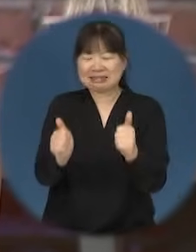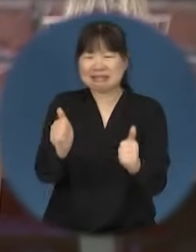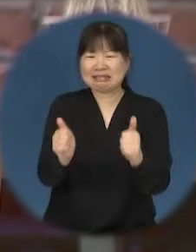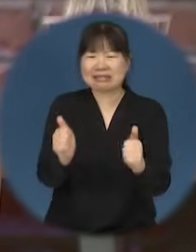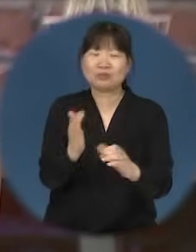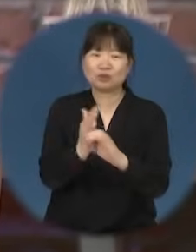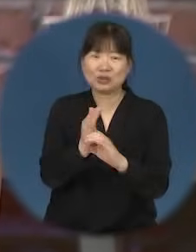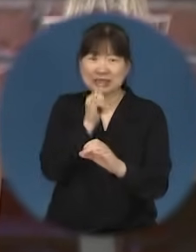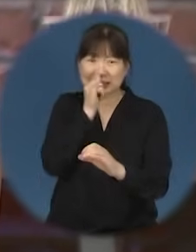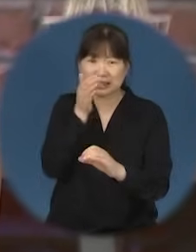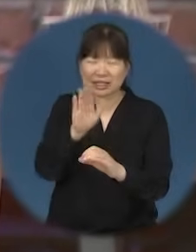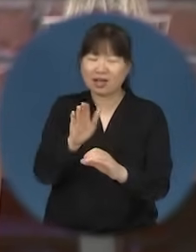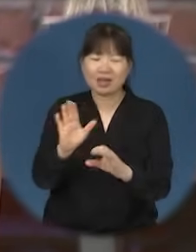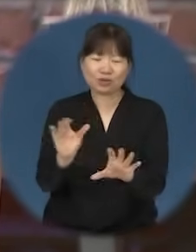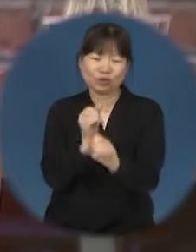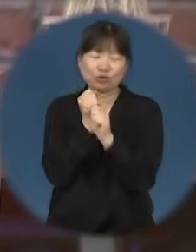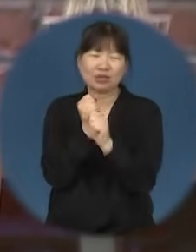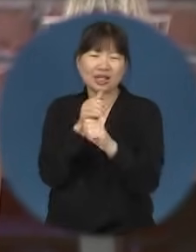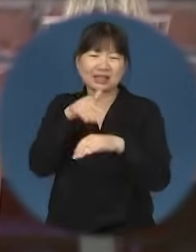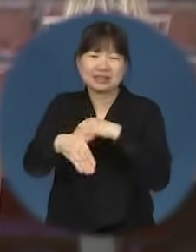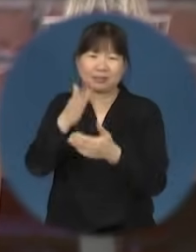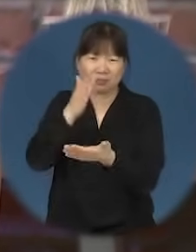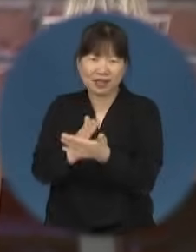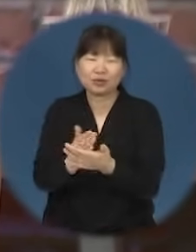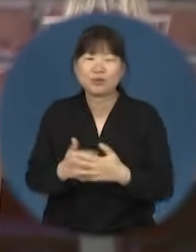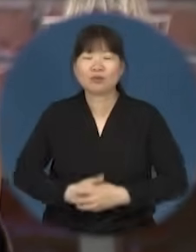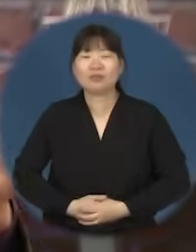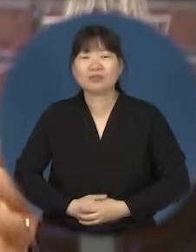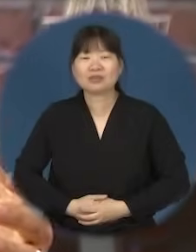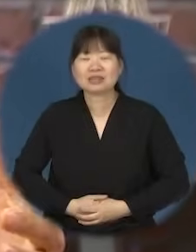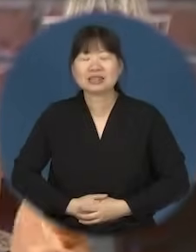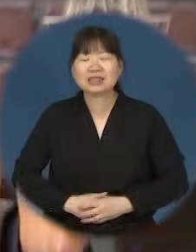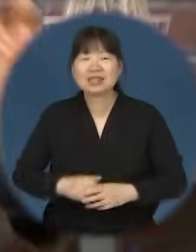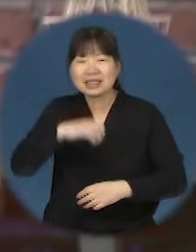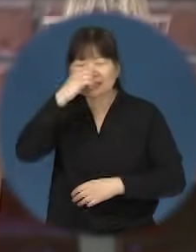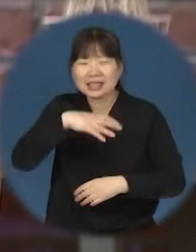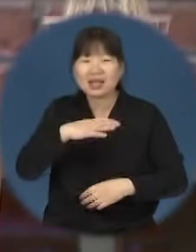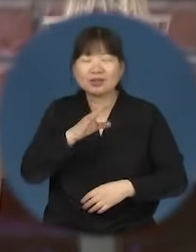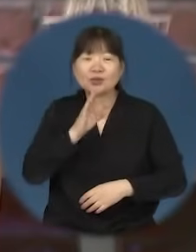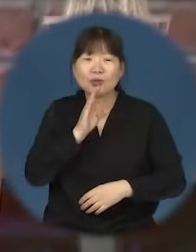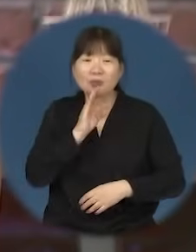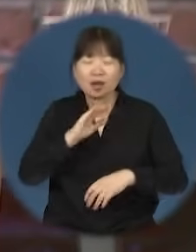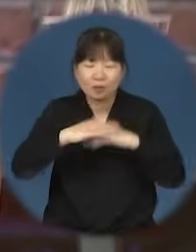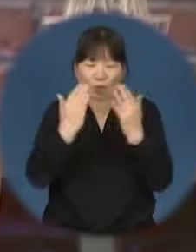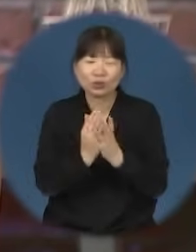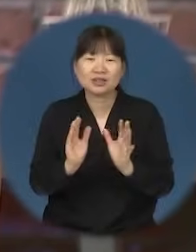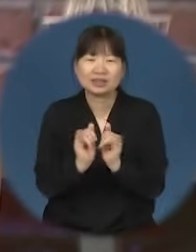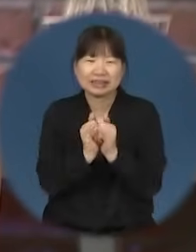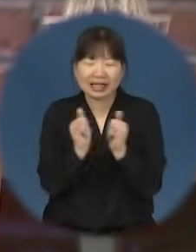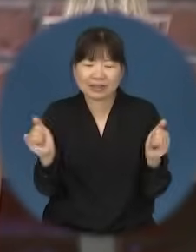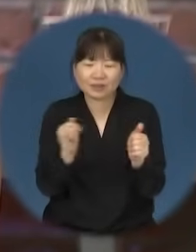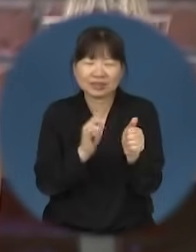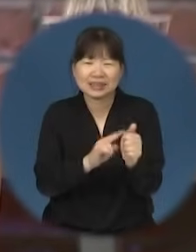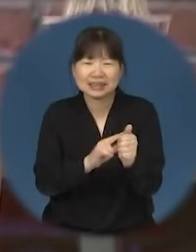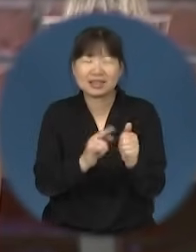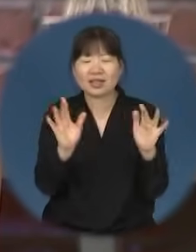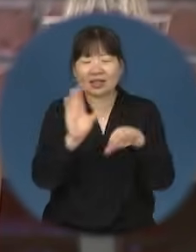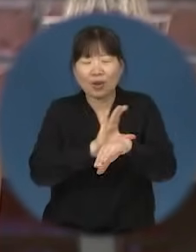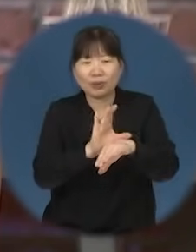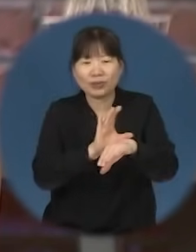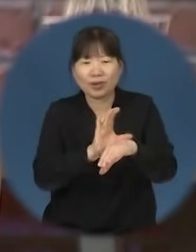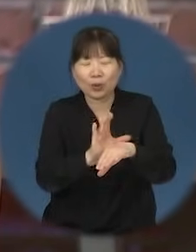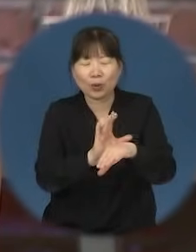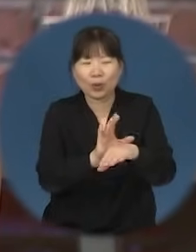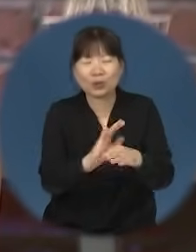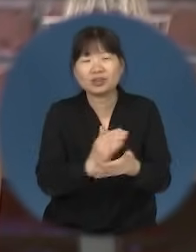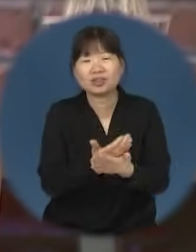말고 탈중앙화해서 이 민초들이 십시일반으로 컴퓨터를 다 제공해서 거기서